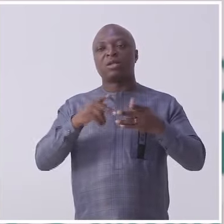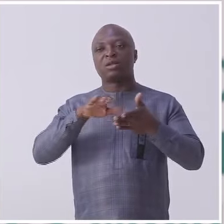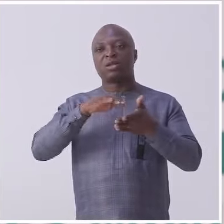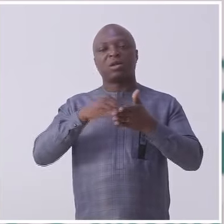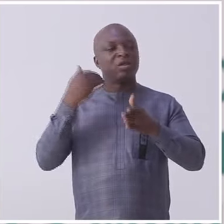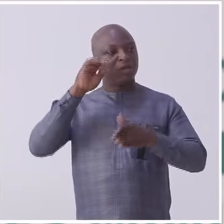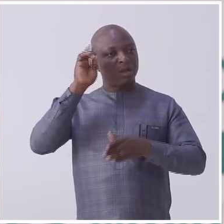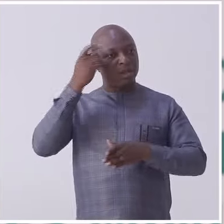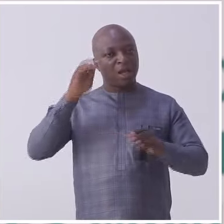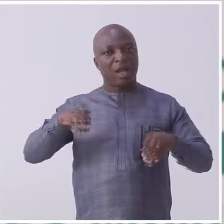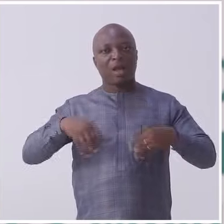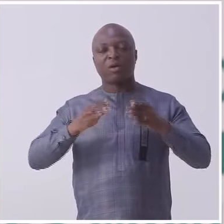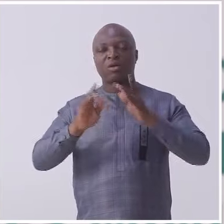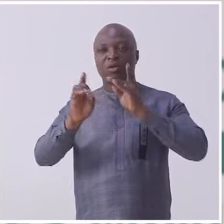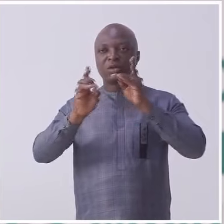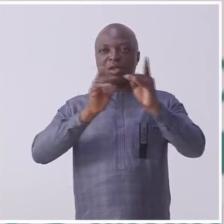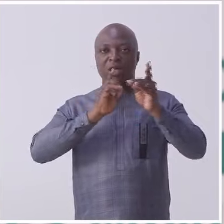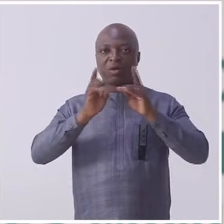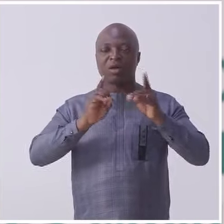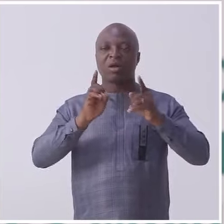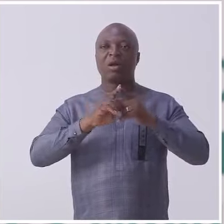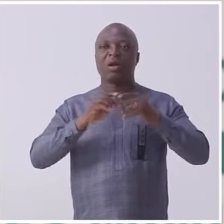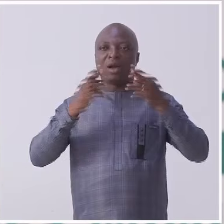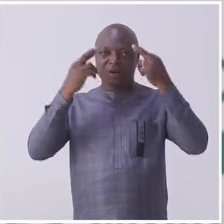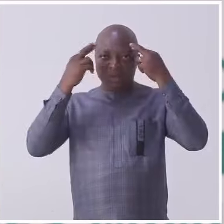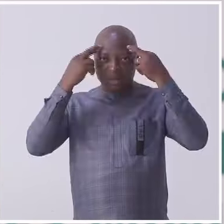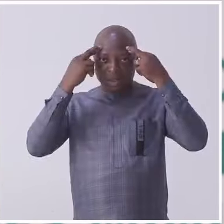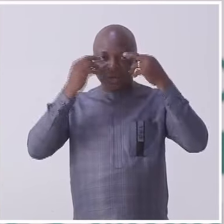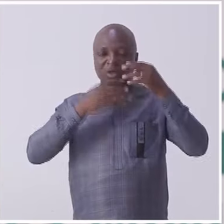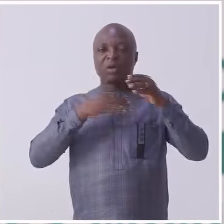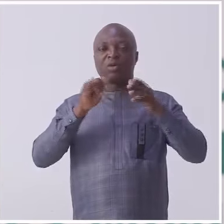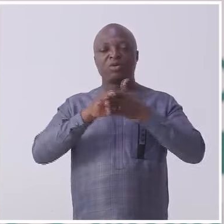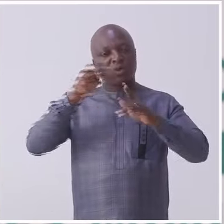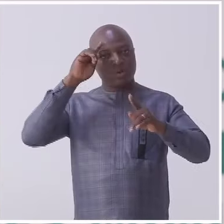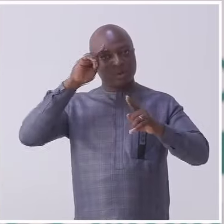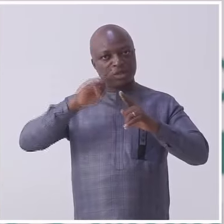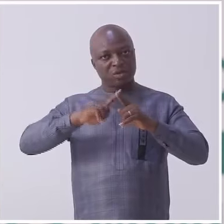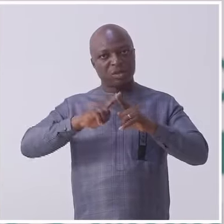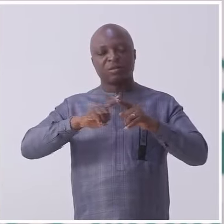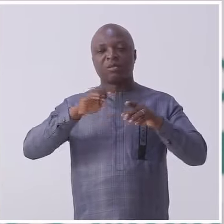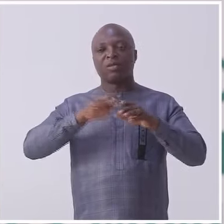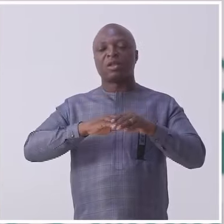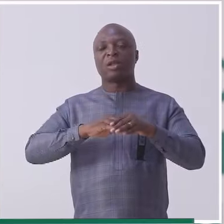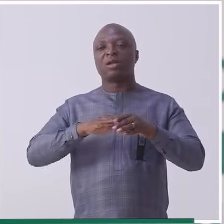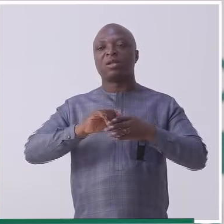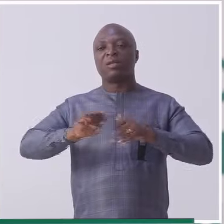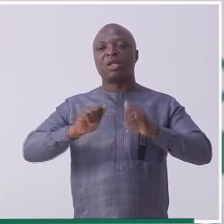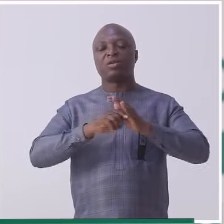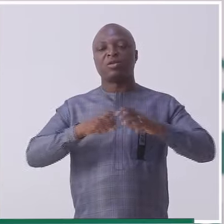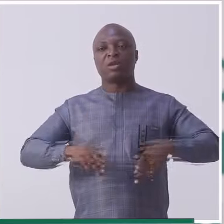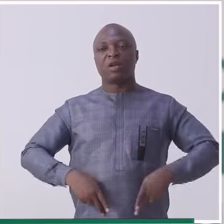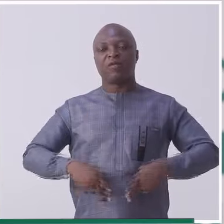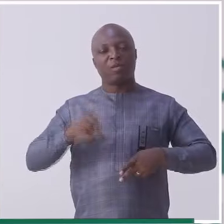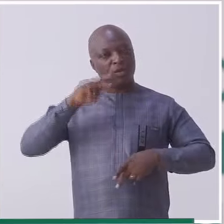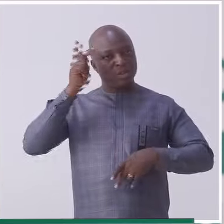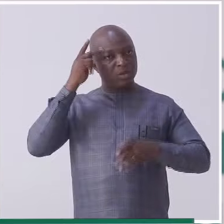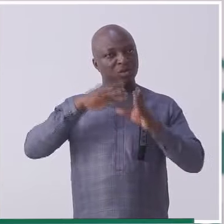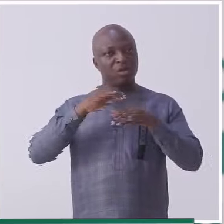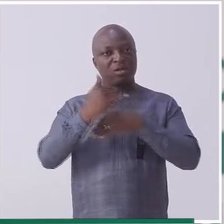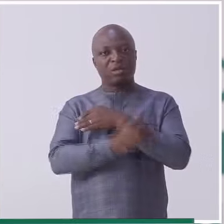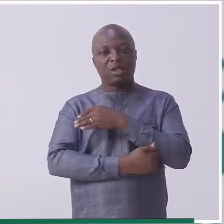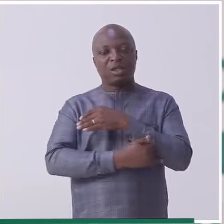l'État accorde au dialogue, à la concertation et au consensus dans l'animation de la vie politique de notre